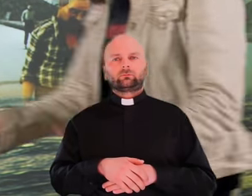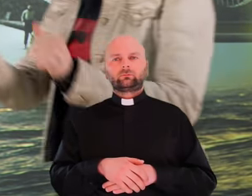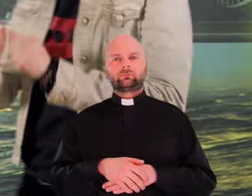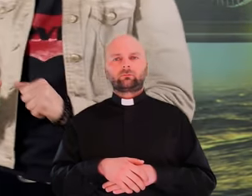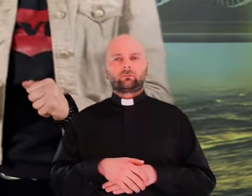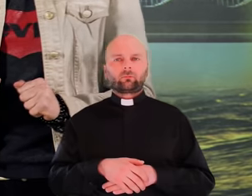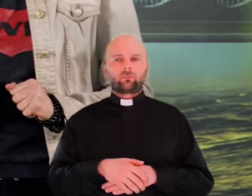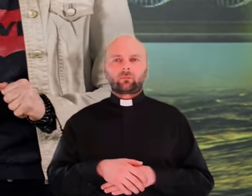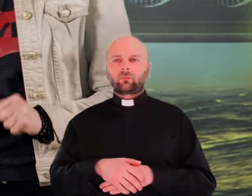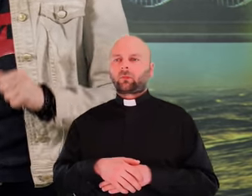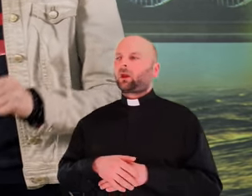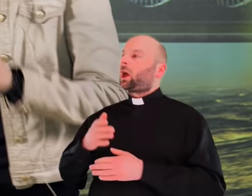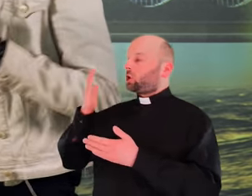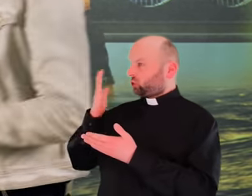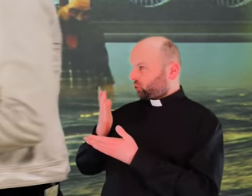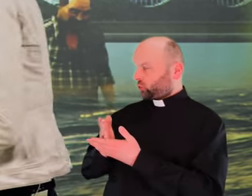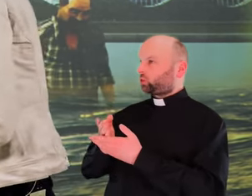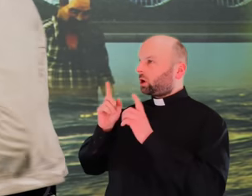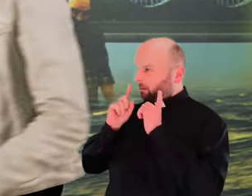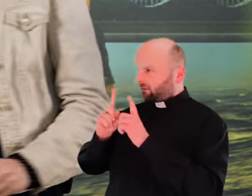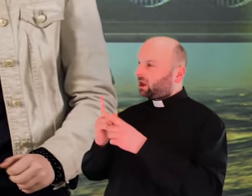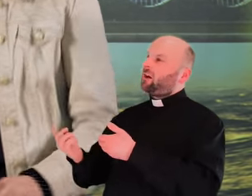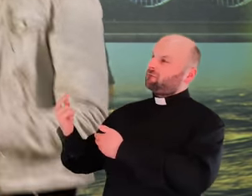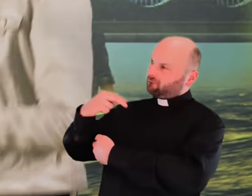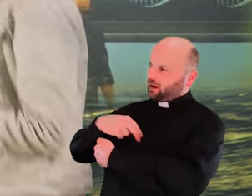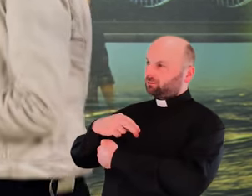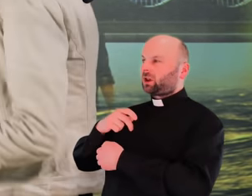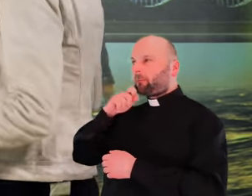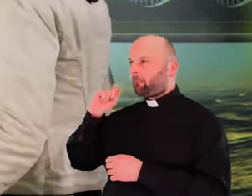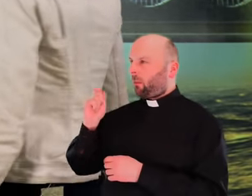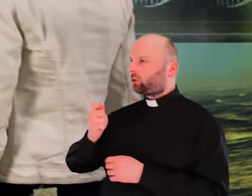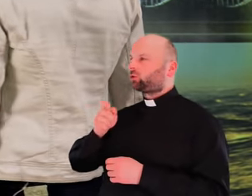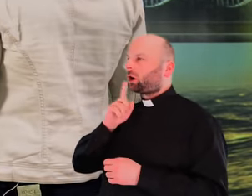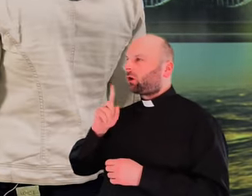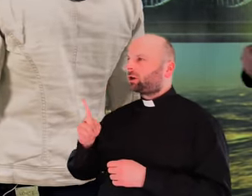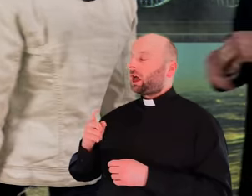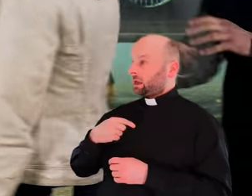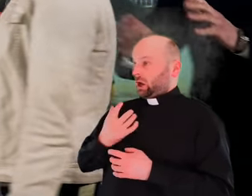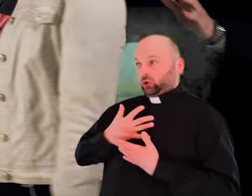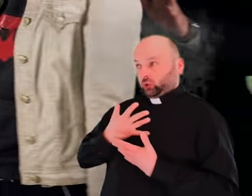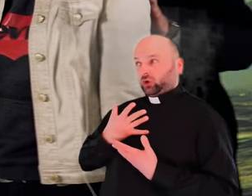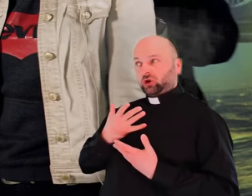A więc wejdźmy tym razem już na serio w naszą rekolekcyjną podróż. Coś czuję, że to będzie niesamowite.